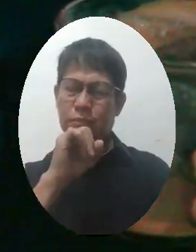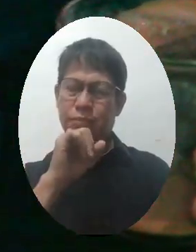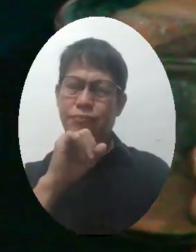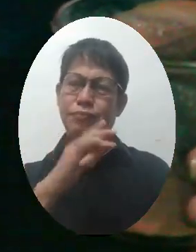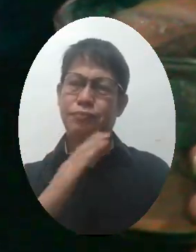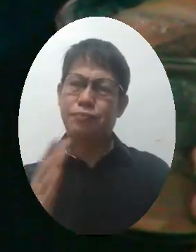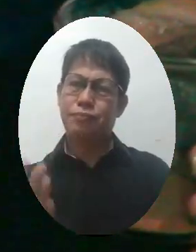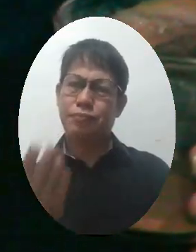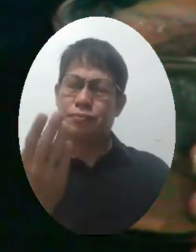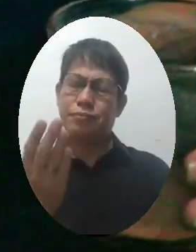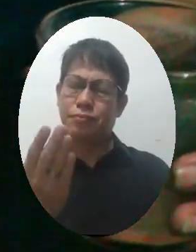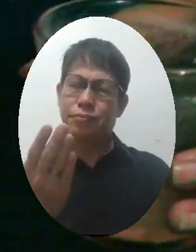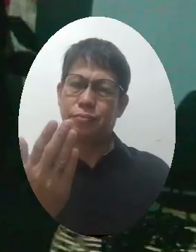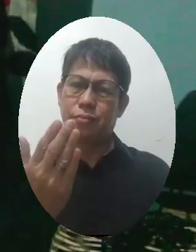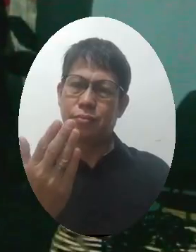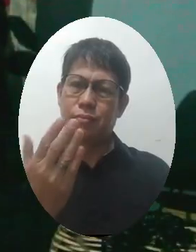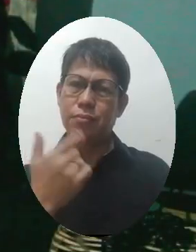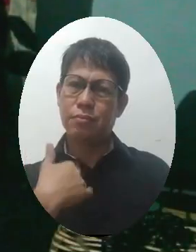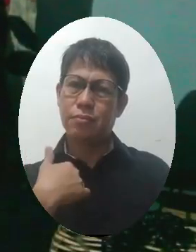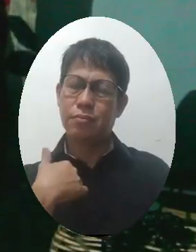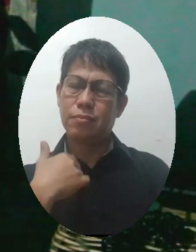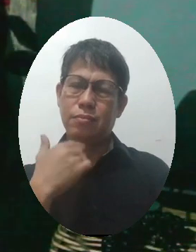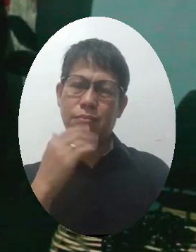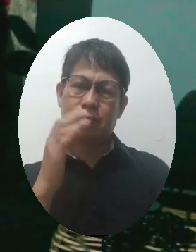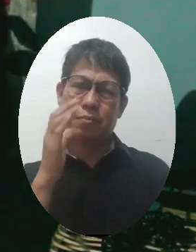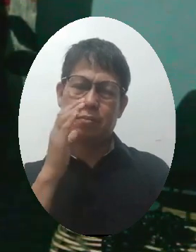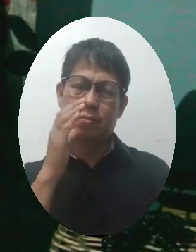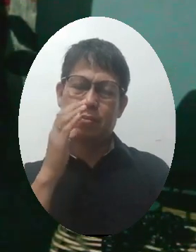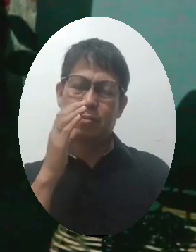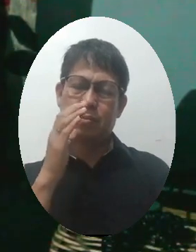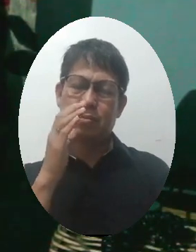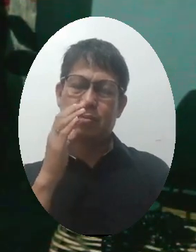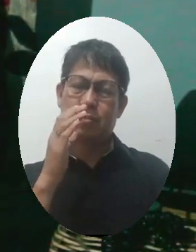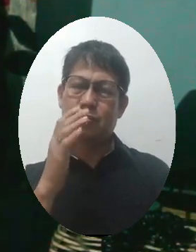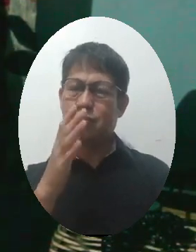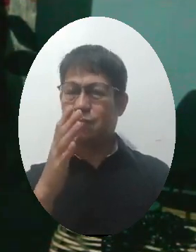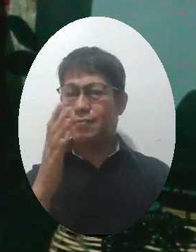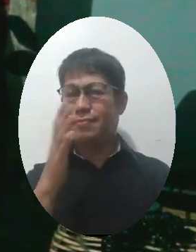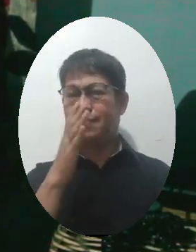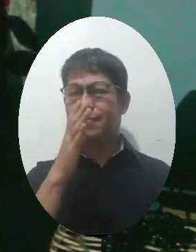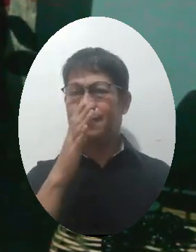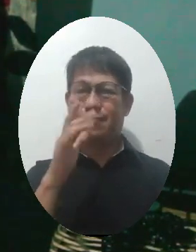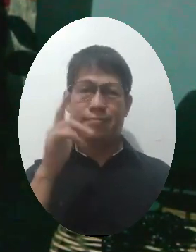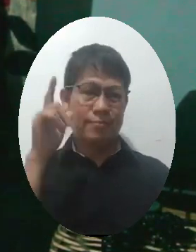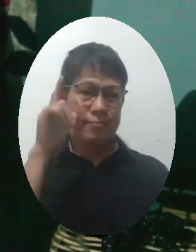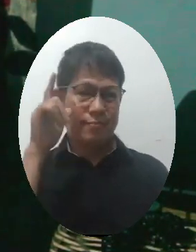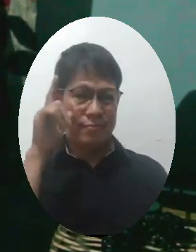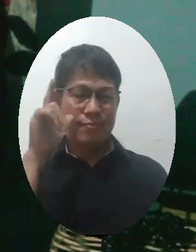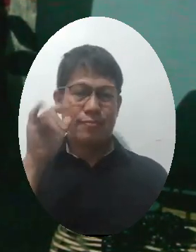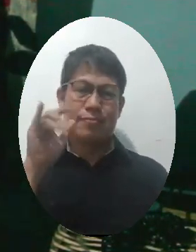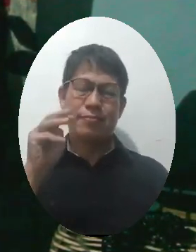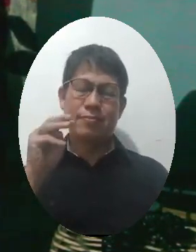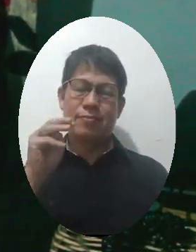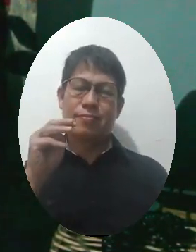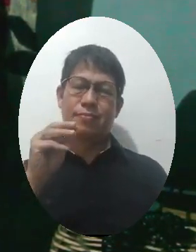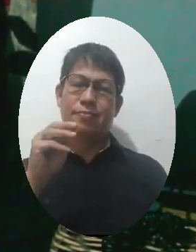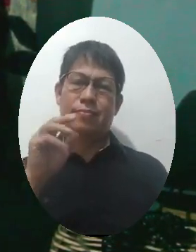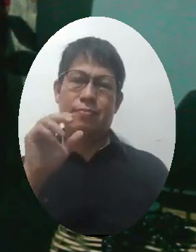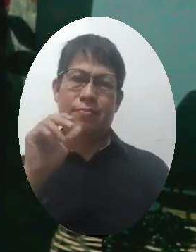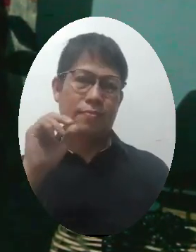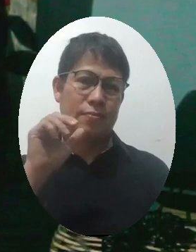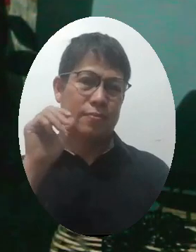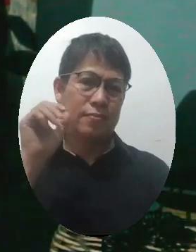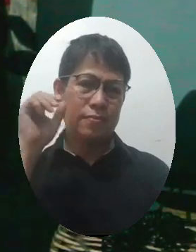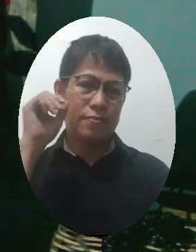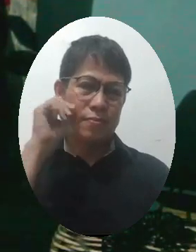Magandang araw po. Ako nga pala si Carmela Monique Carlos. nanay ni Lim Mateo Angelo San